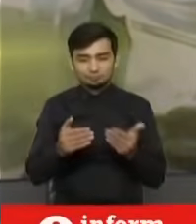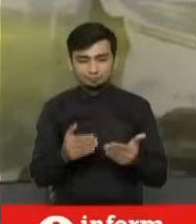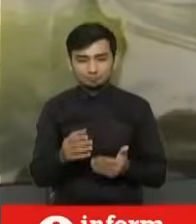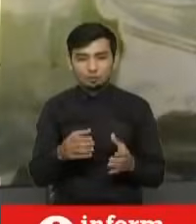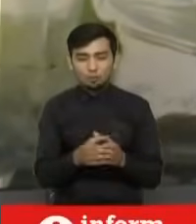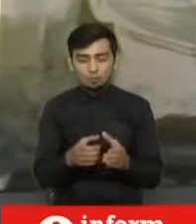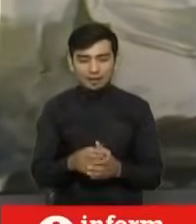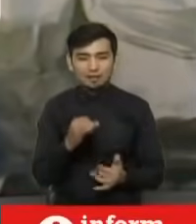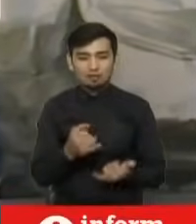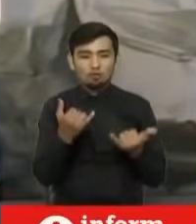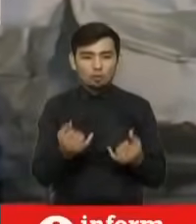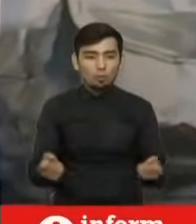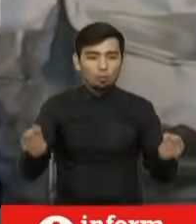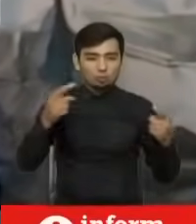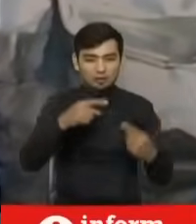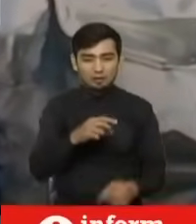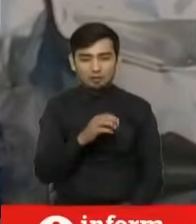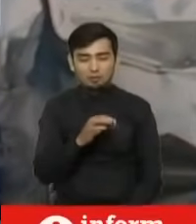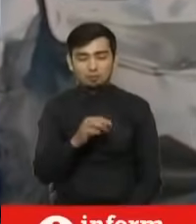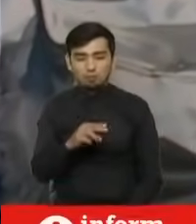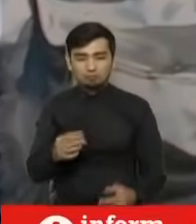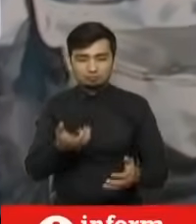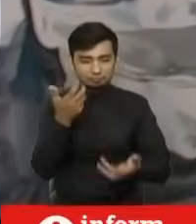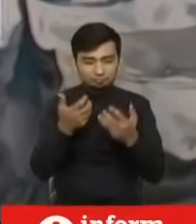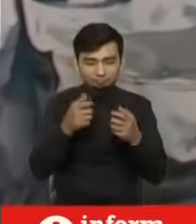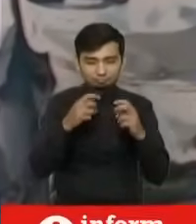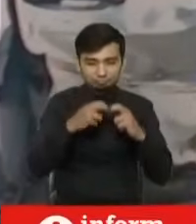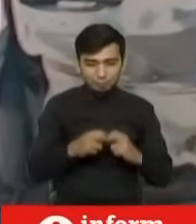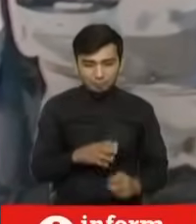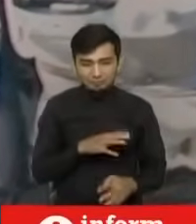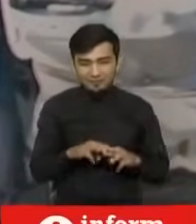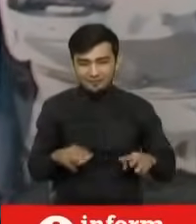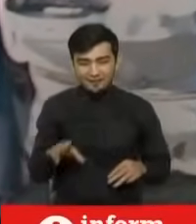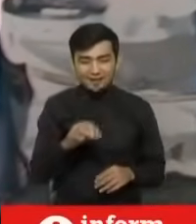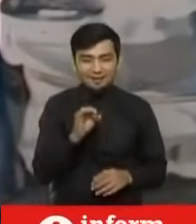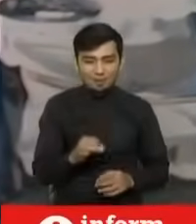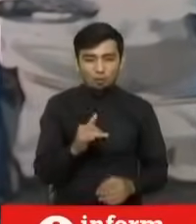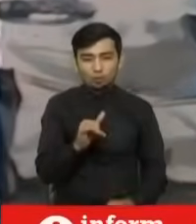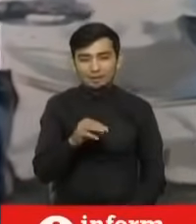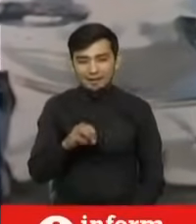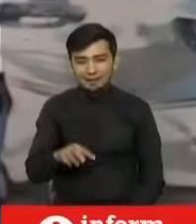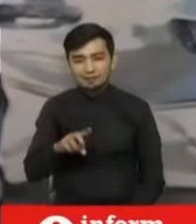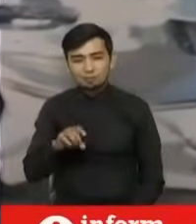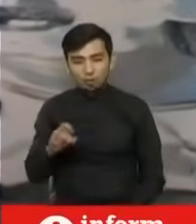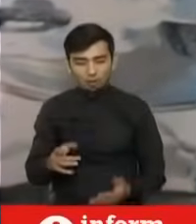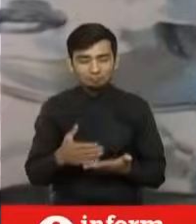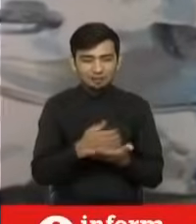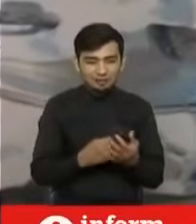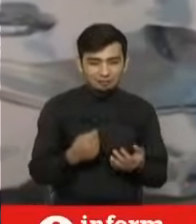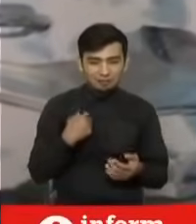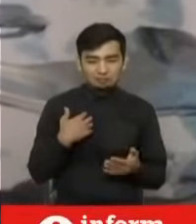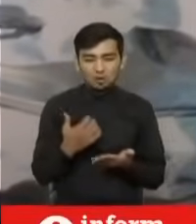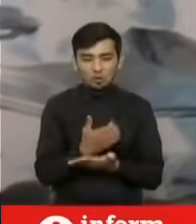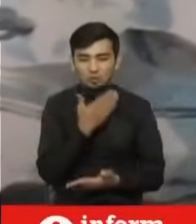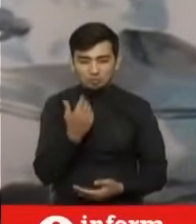группы сегодня стало известно что по итогам рассмотрения оснований для отмены утильсбора в Мин промышленности не нашли при